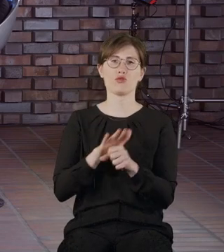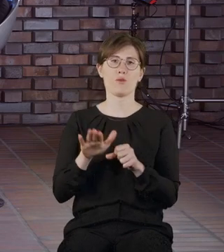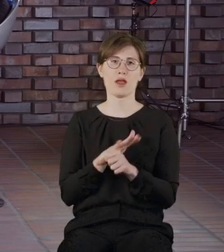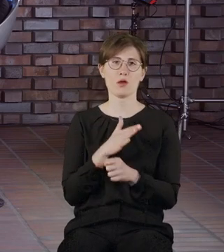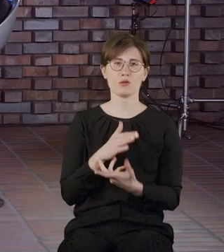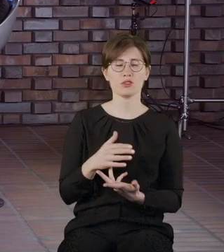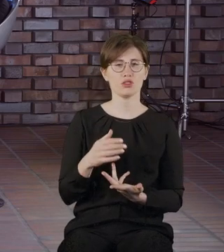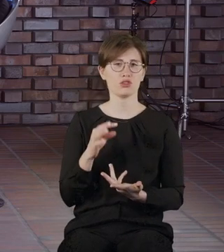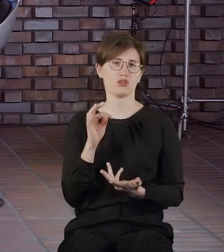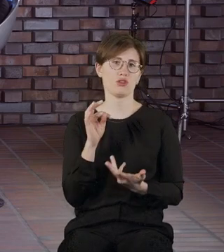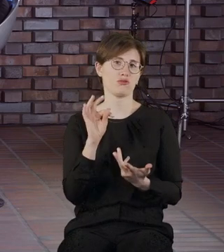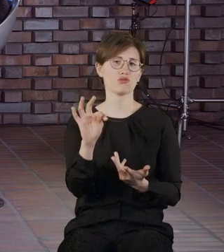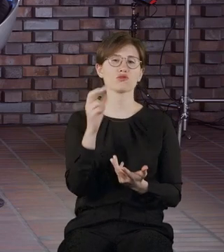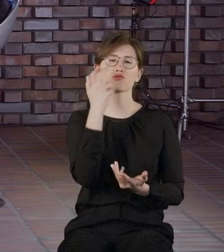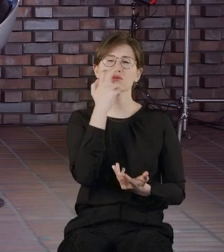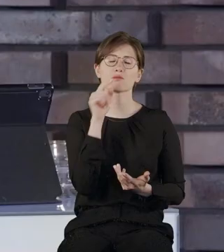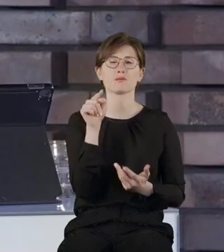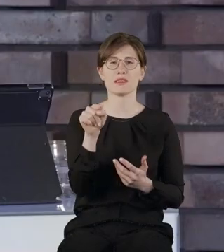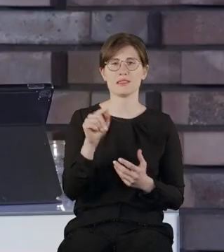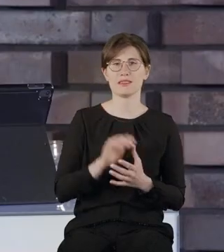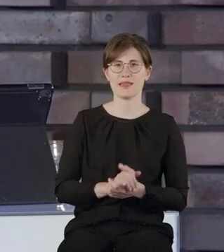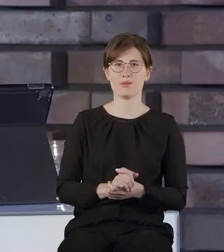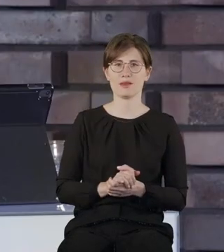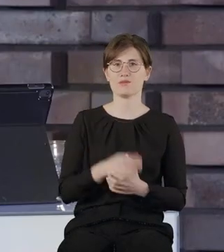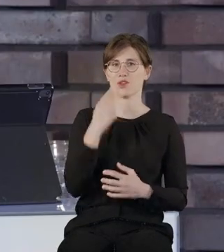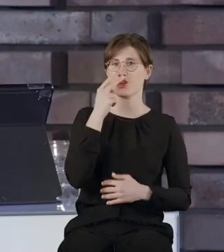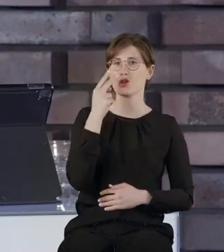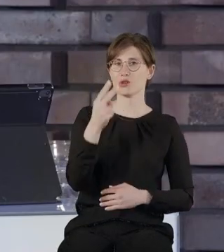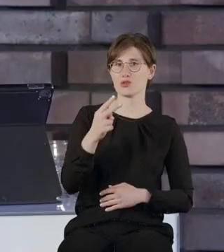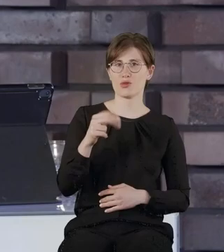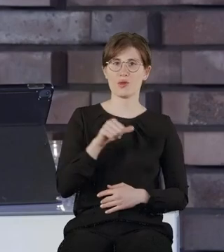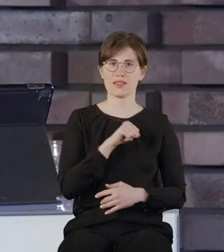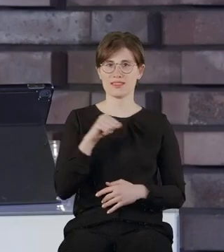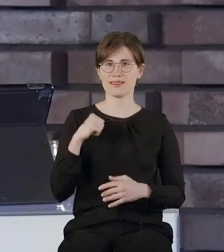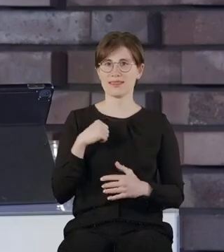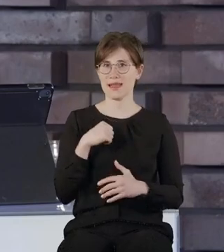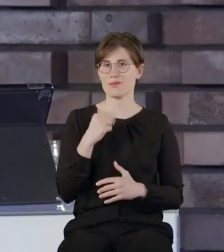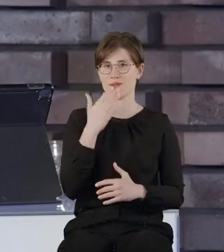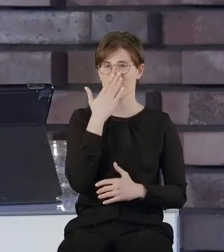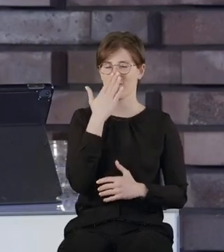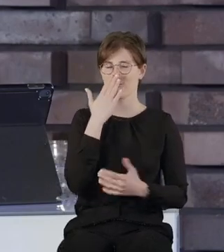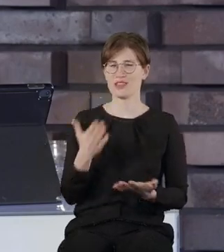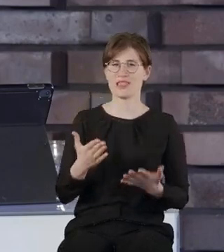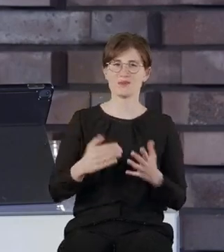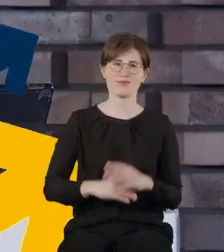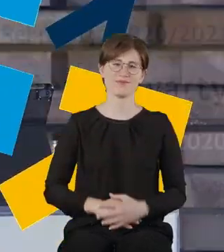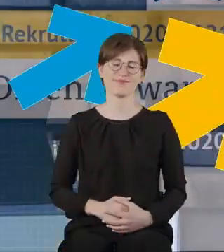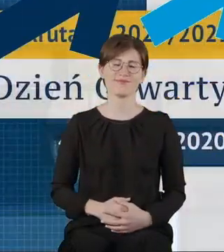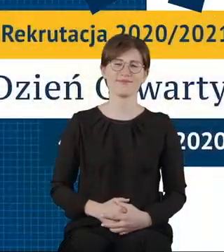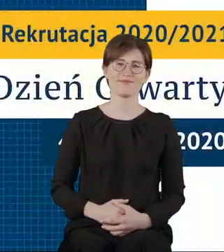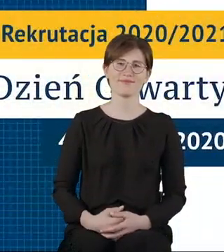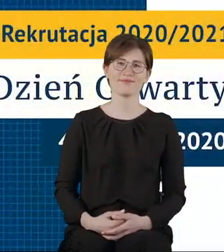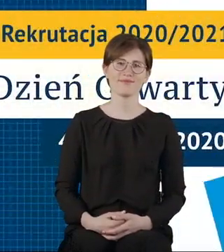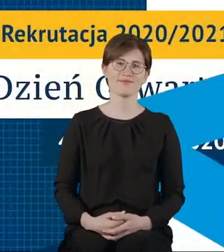odpowiadać interesującym Was dziedzinom. Zresztą zobaczcie, jak prezentuje się ISM.